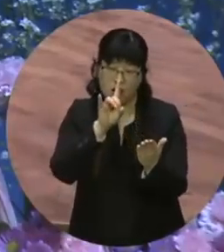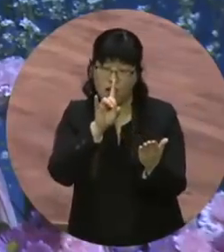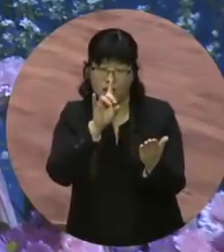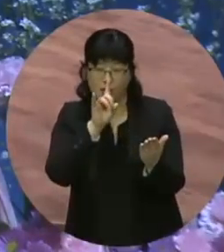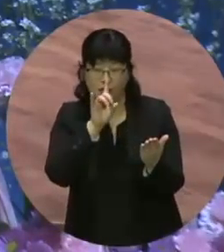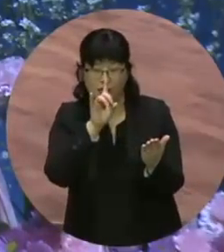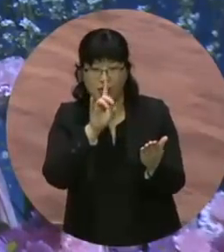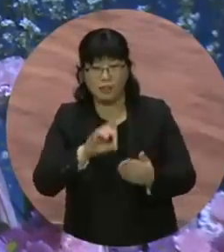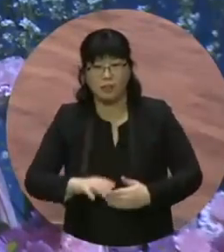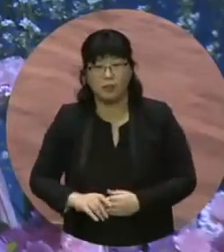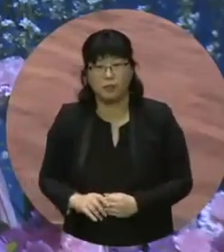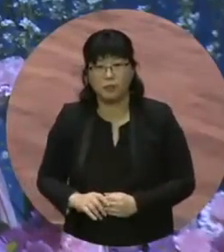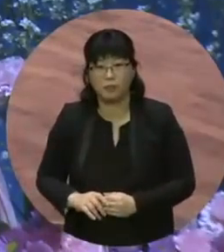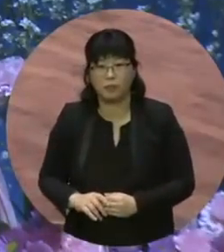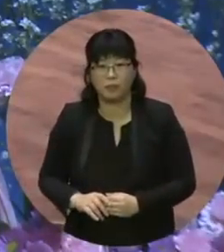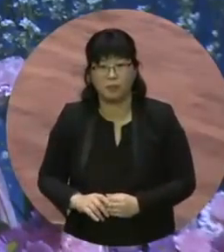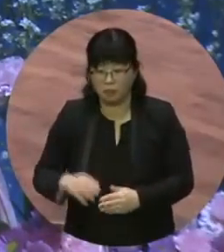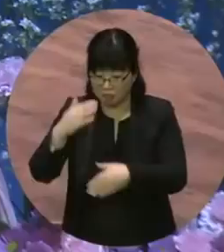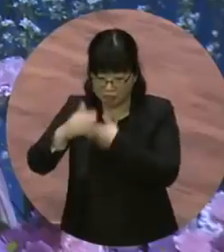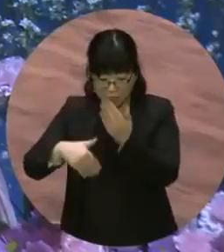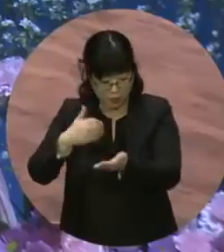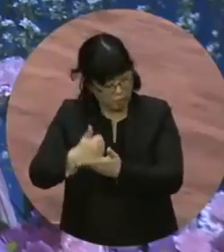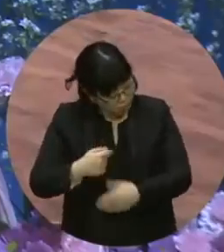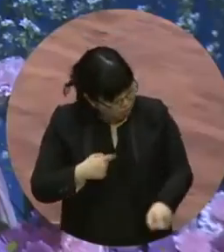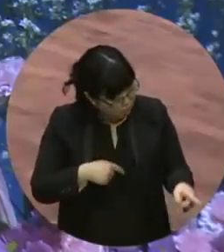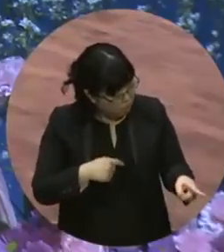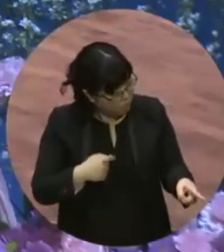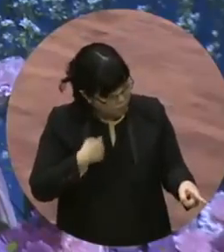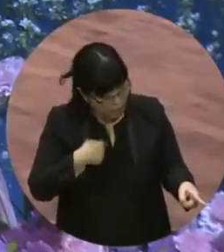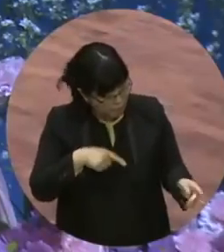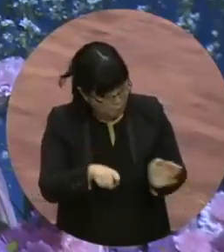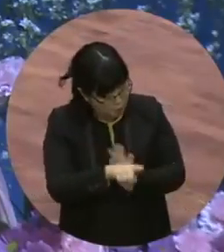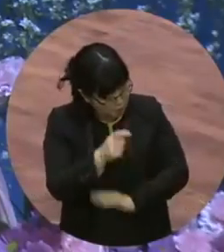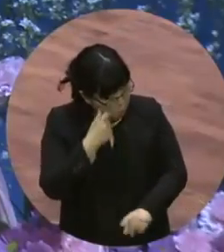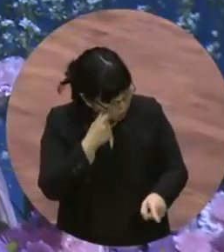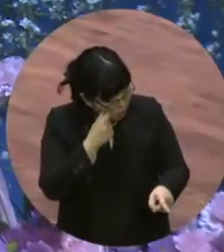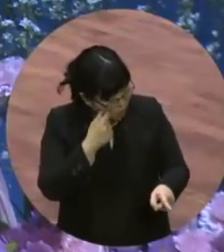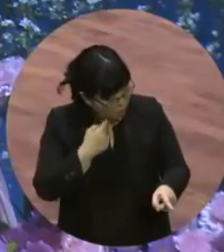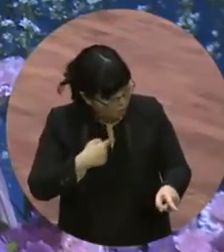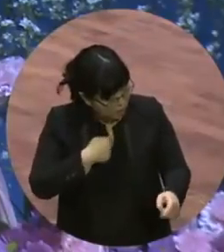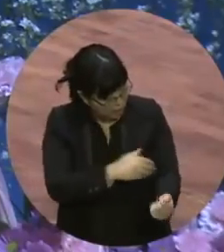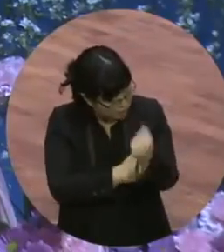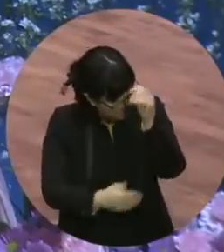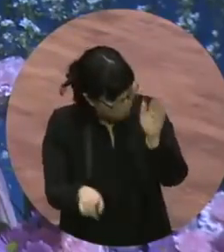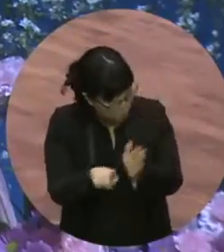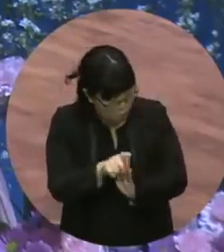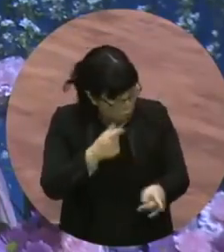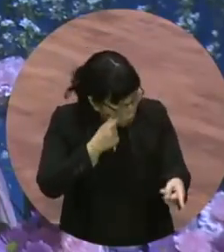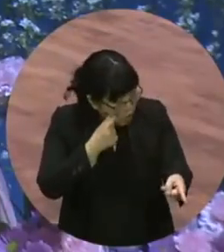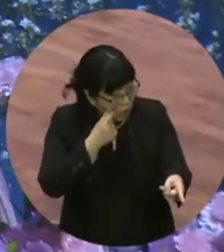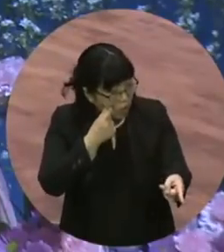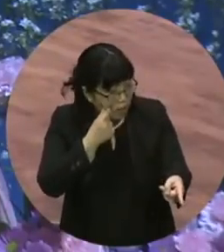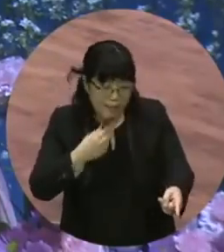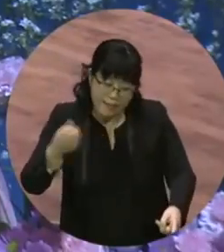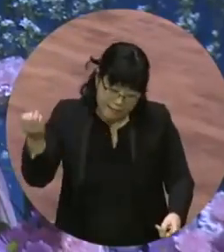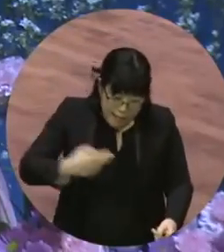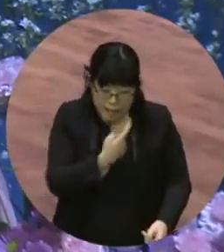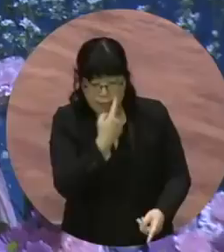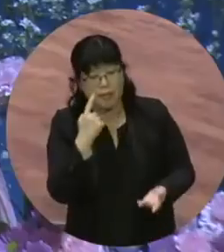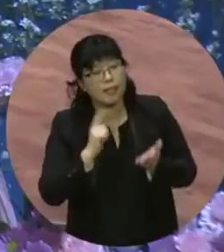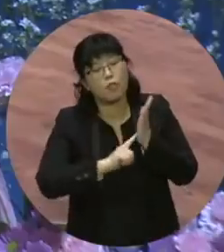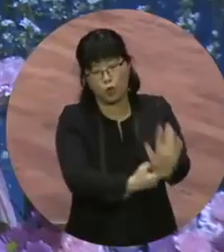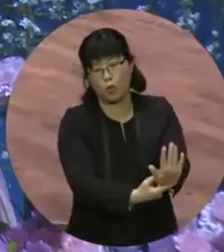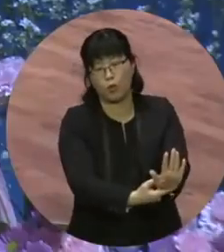아니하시고 재차 언약을 확정시켜줍니다. 참 대단하죠. 참 사랑의